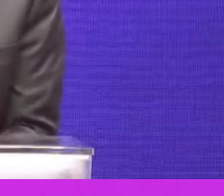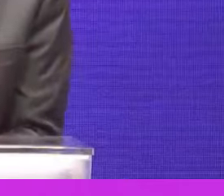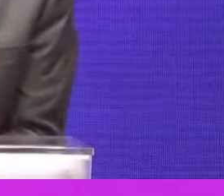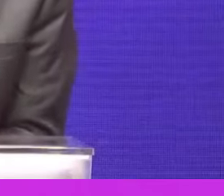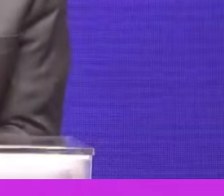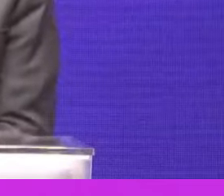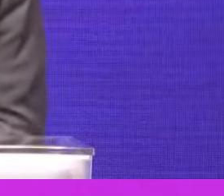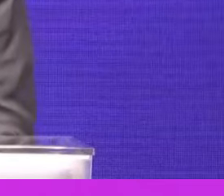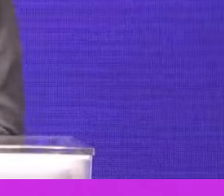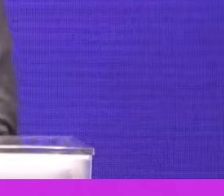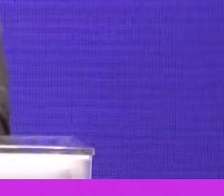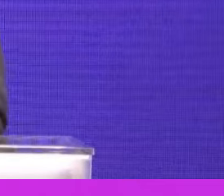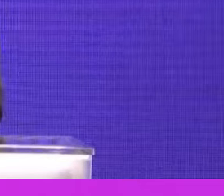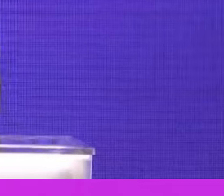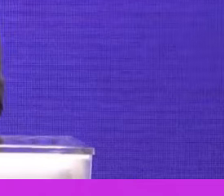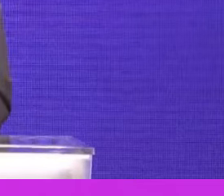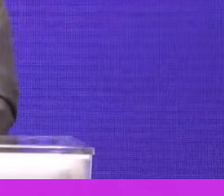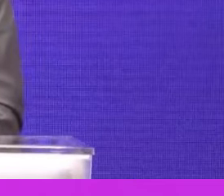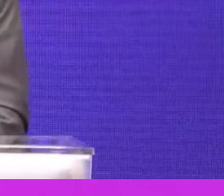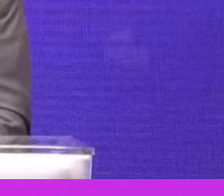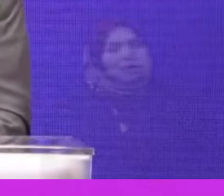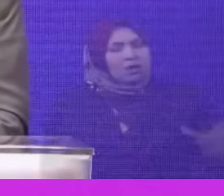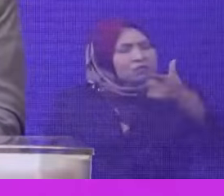أعوذ بالله من الشيطان الرجيم.